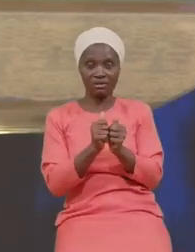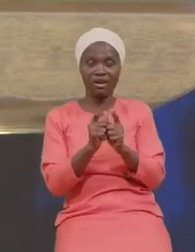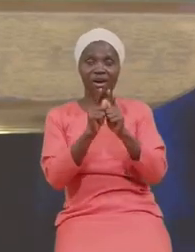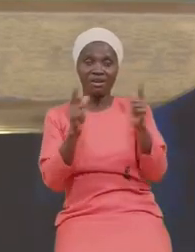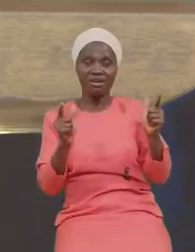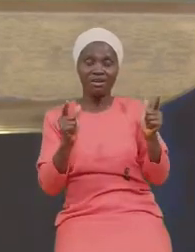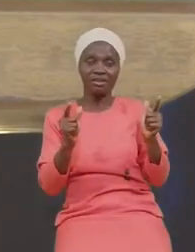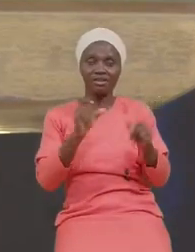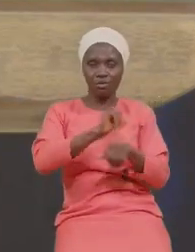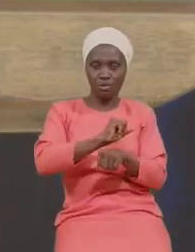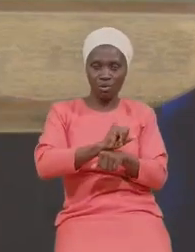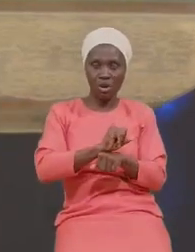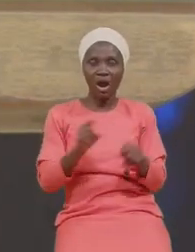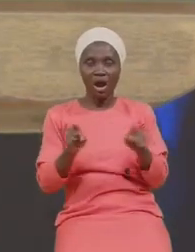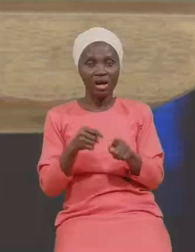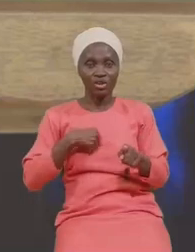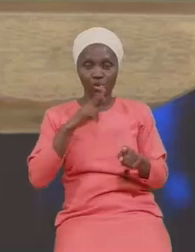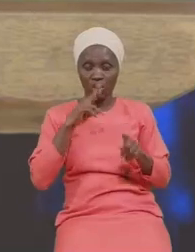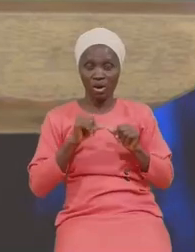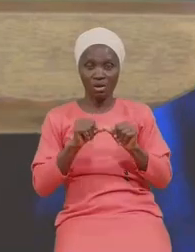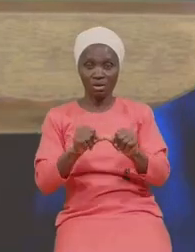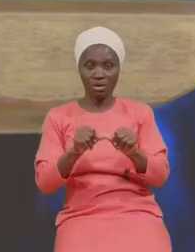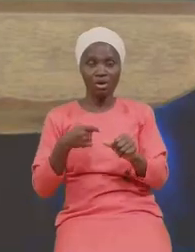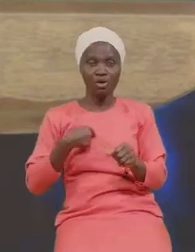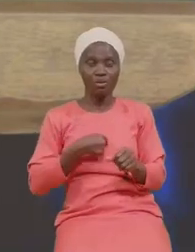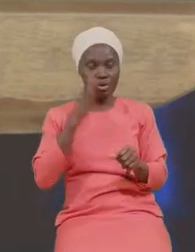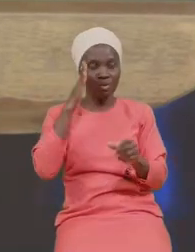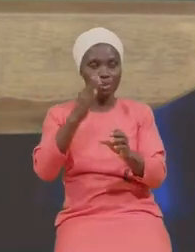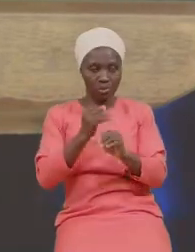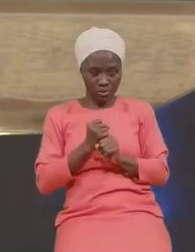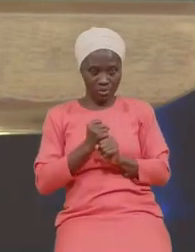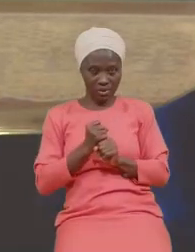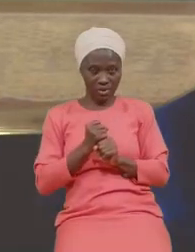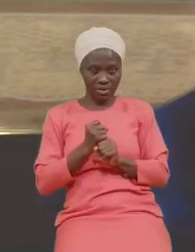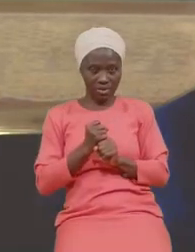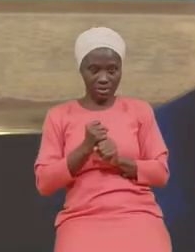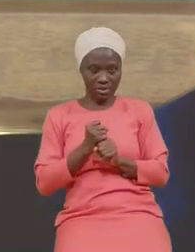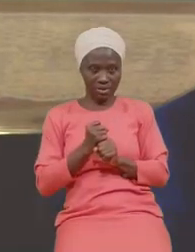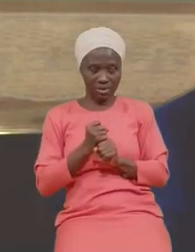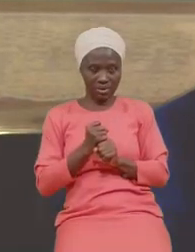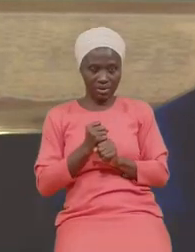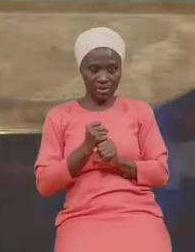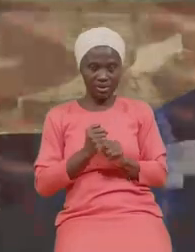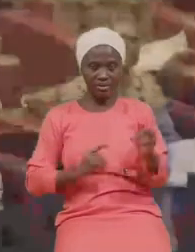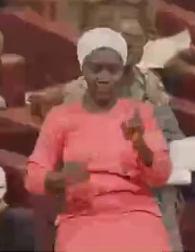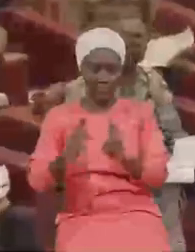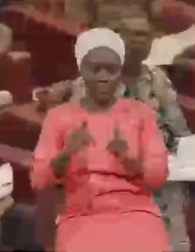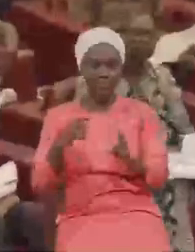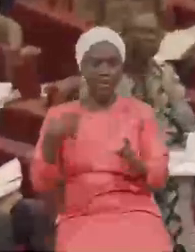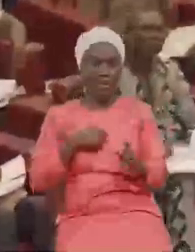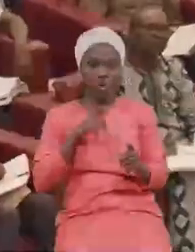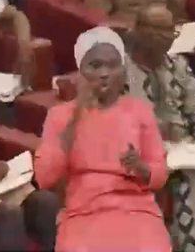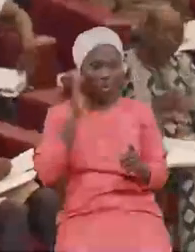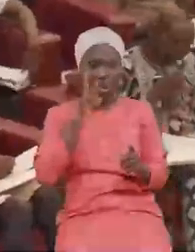collective c'est notre grand Commission comme on avance nous allons posséder nous allons posséder